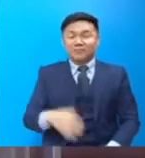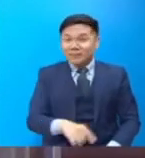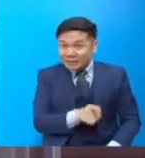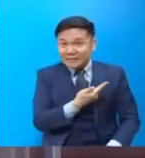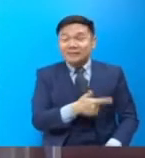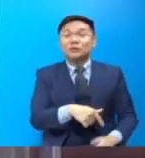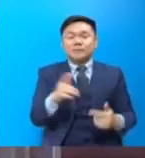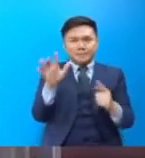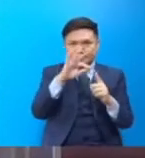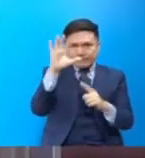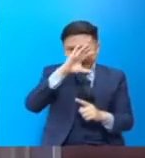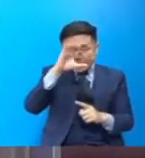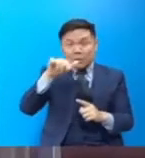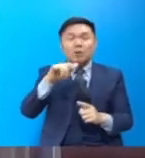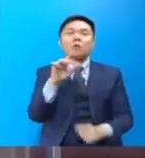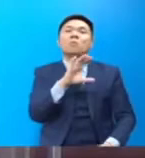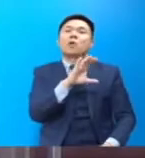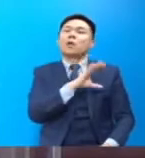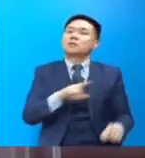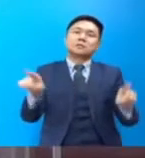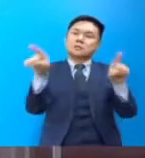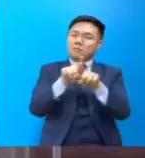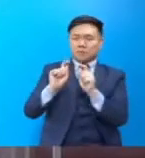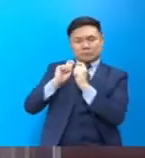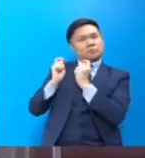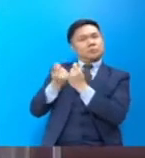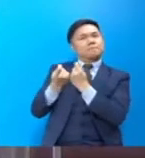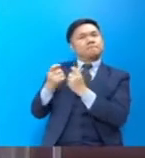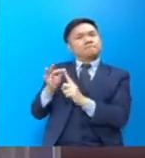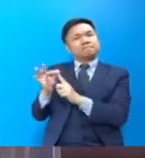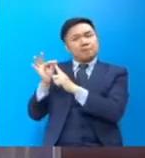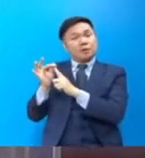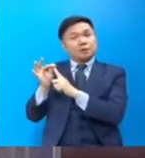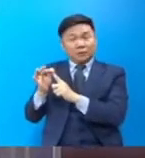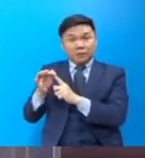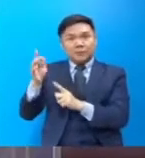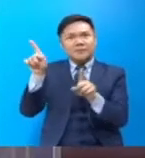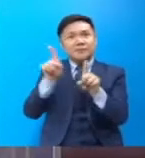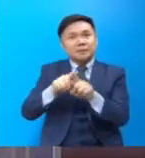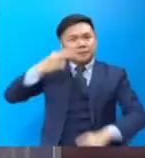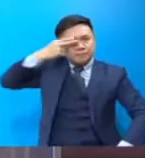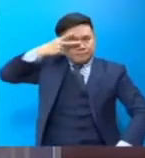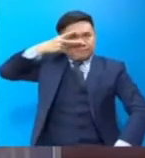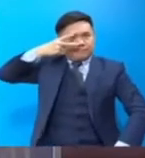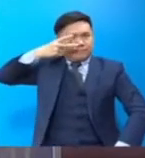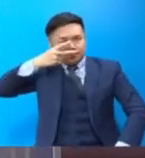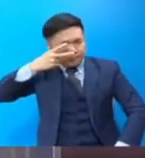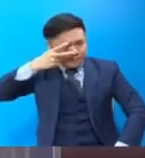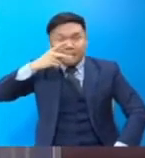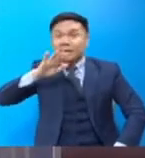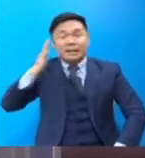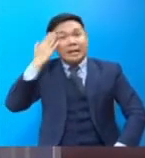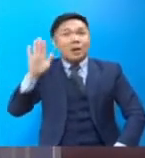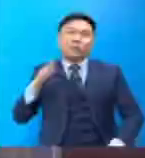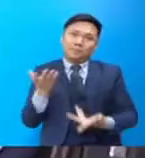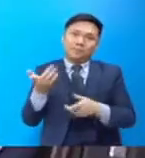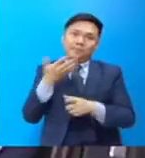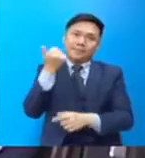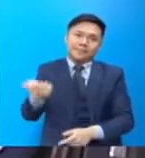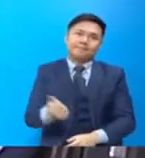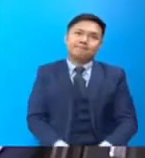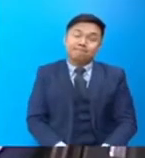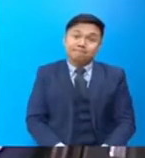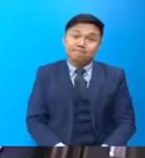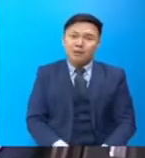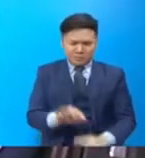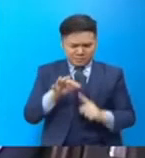spesial brand yang seperti monopolis punah membuat ya Kita Tidak Sedang di adalah Framework listrik mohon penjelesannya Mama